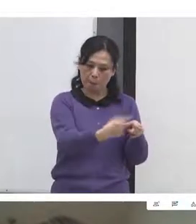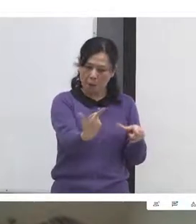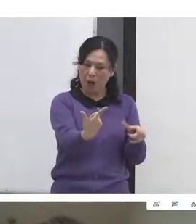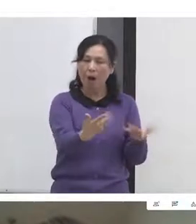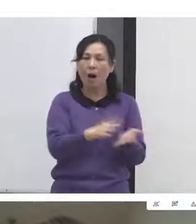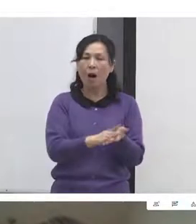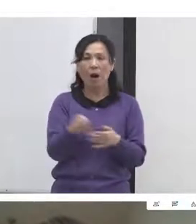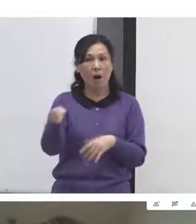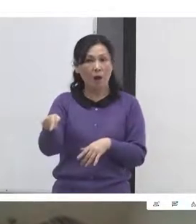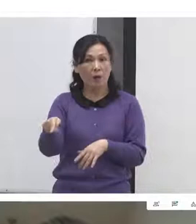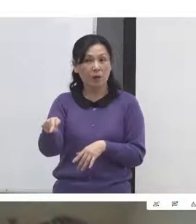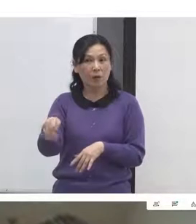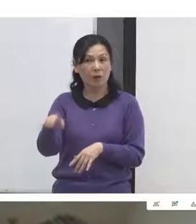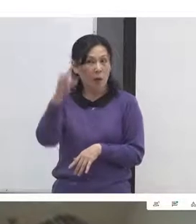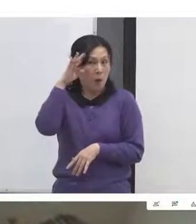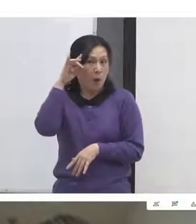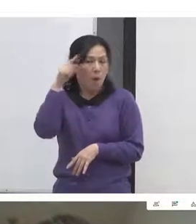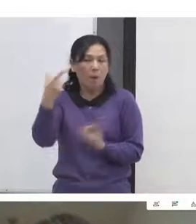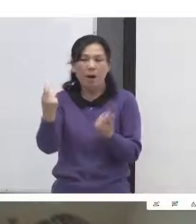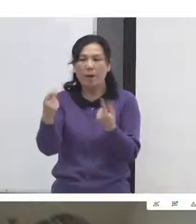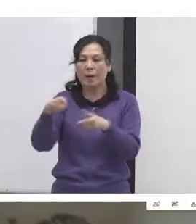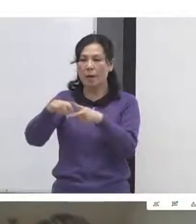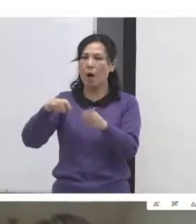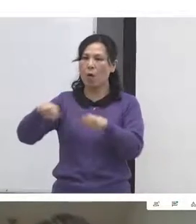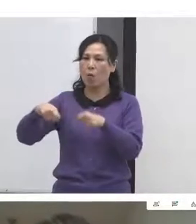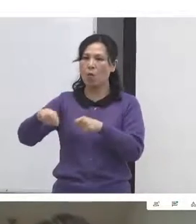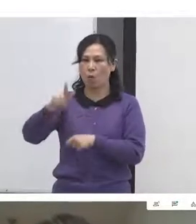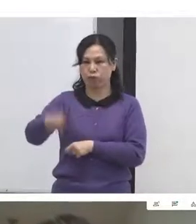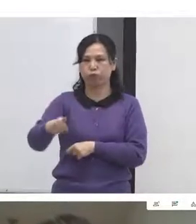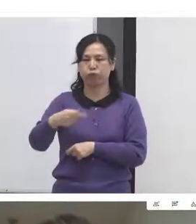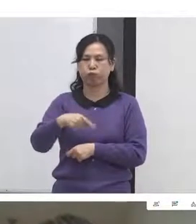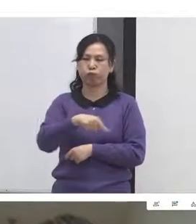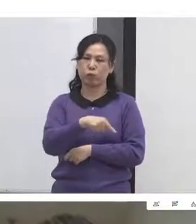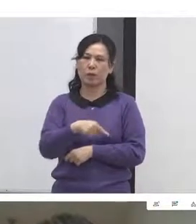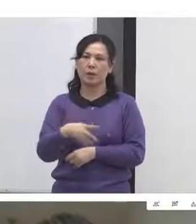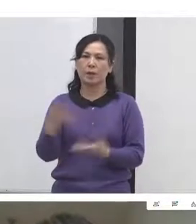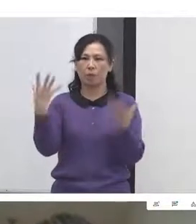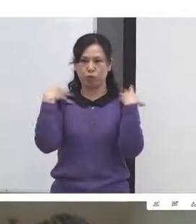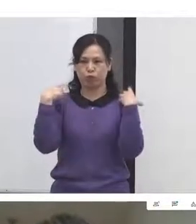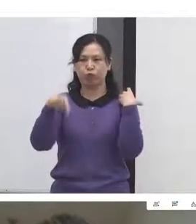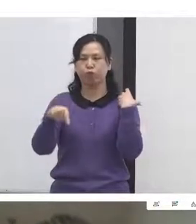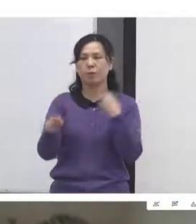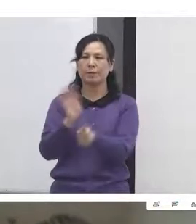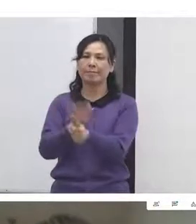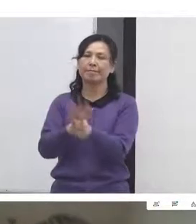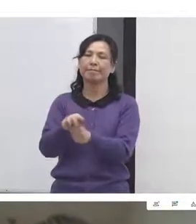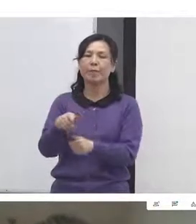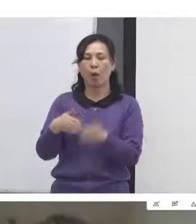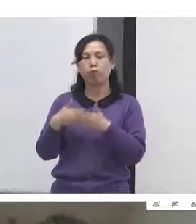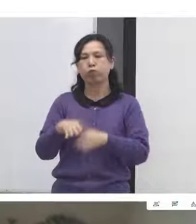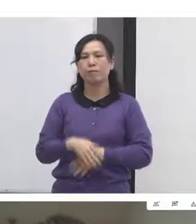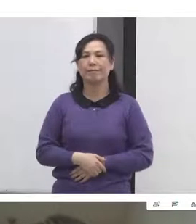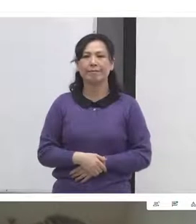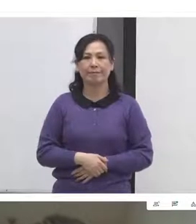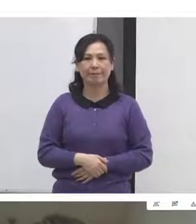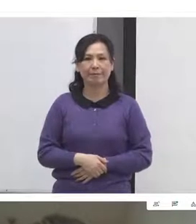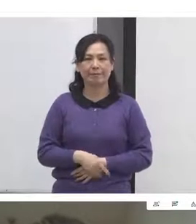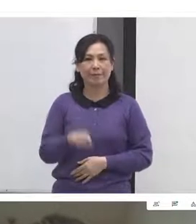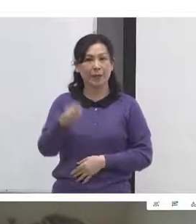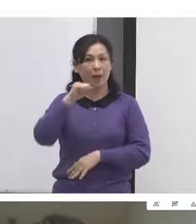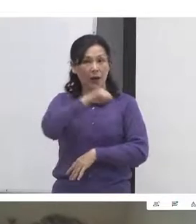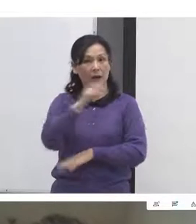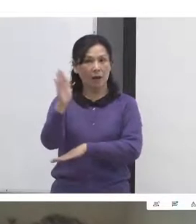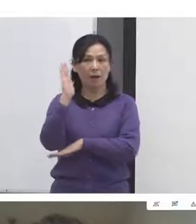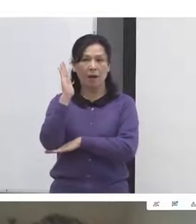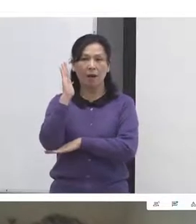是，就是要还是要有工程师进去，就是注入它的这个能量。那也就是说，台湾政府当然我